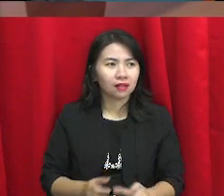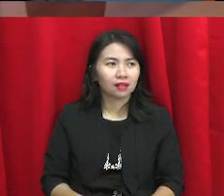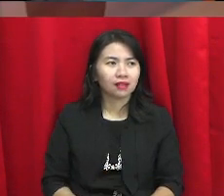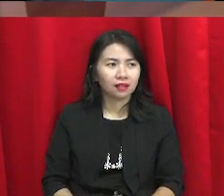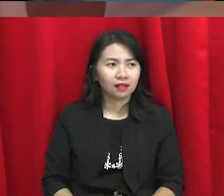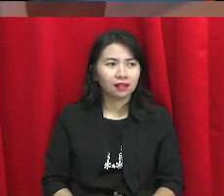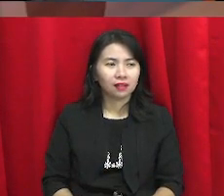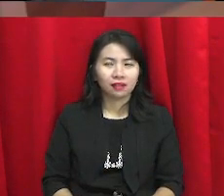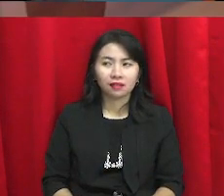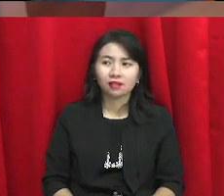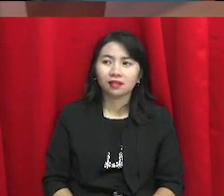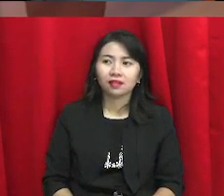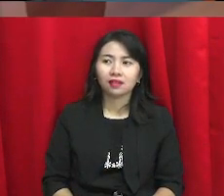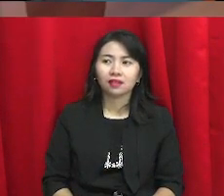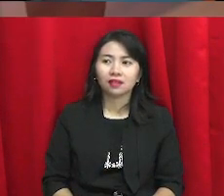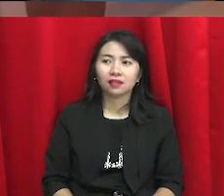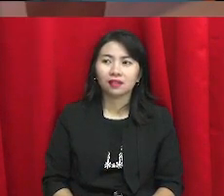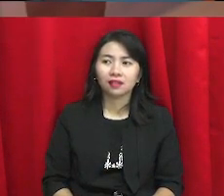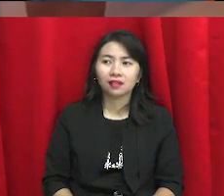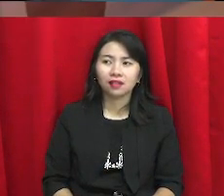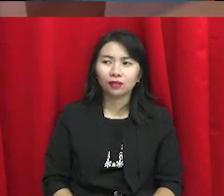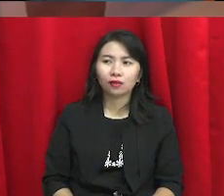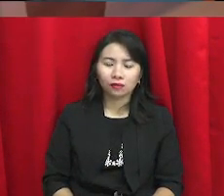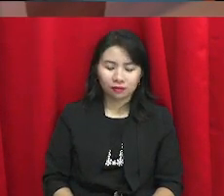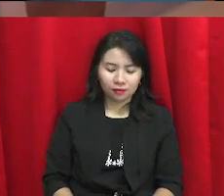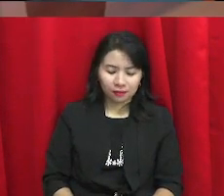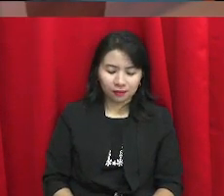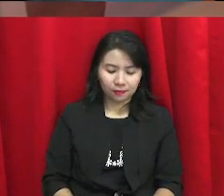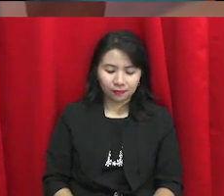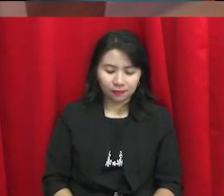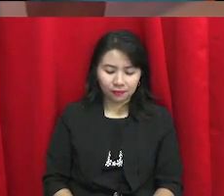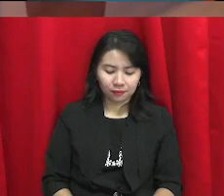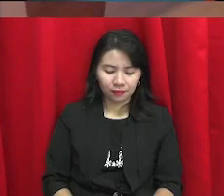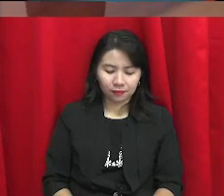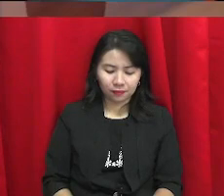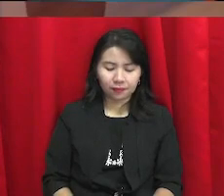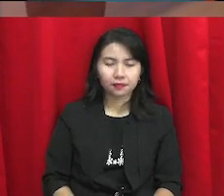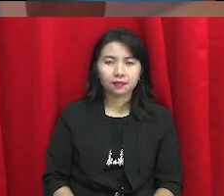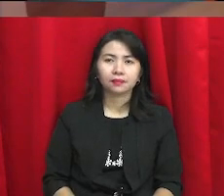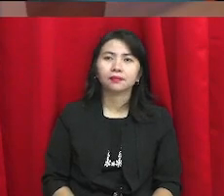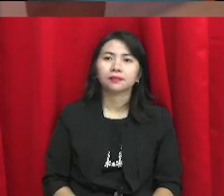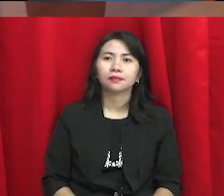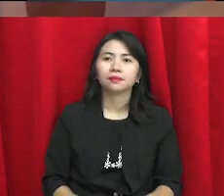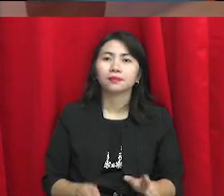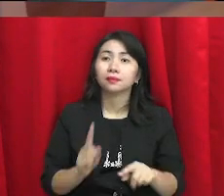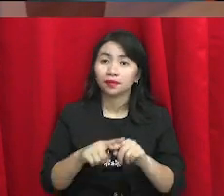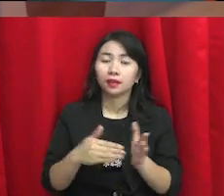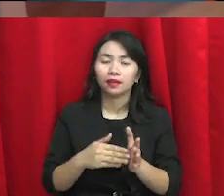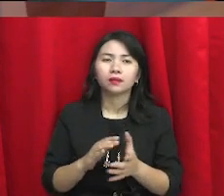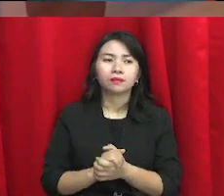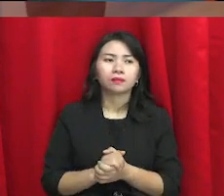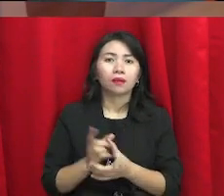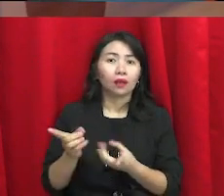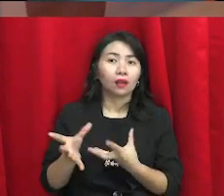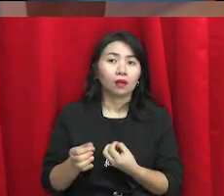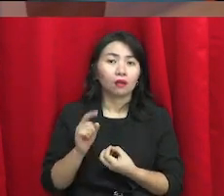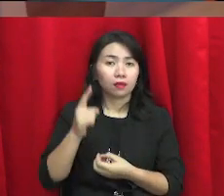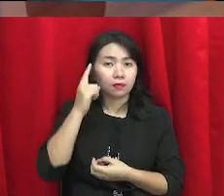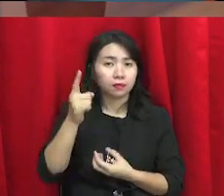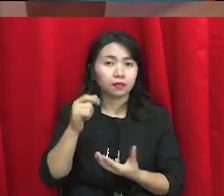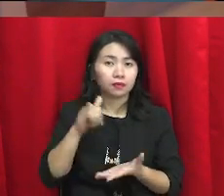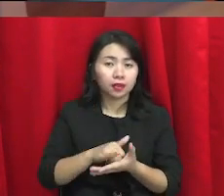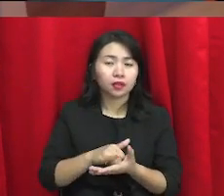Hanggang dun lang. Di ba, Sir Don? Hanggang dun lang yung goal. Yeah. Pero sabi ko nga, sige, kung totoo kayo, naisip nyo ba yun hanggang pagkatapos